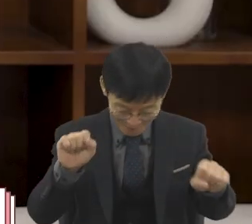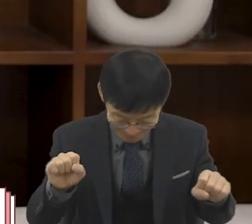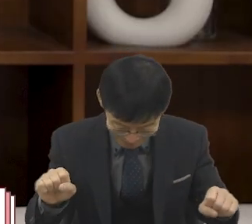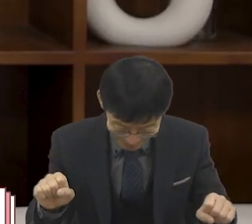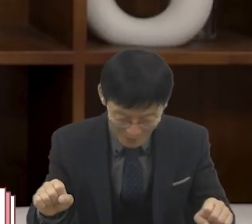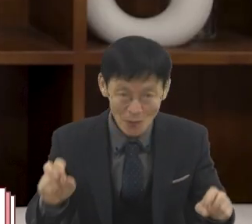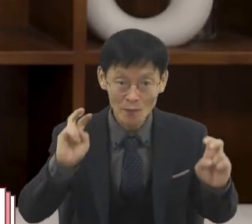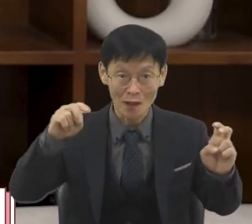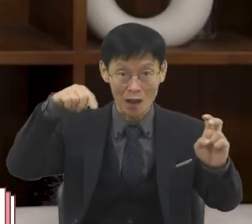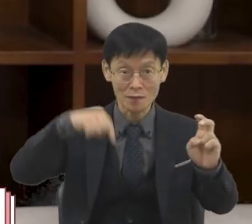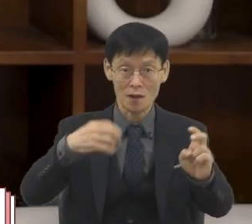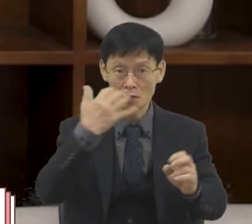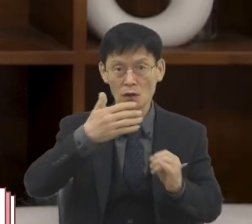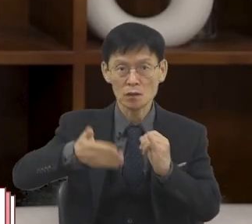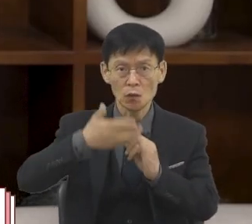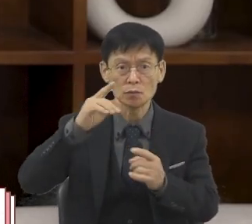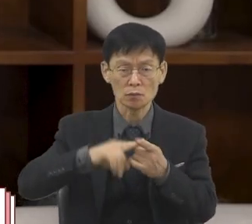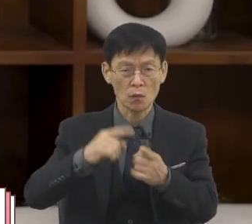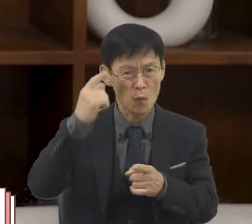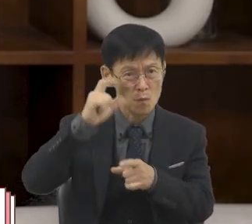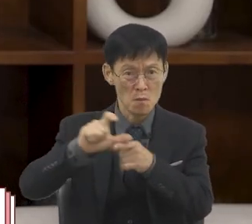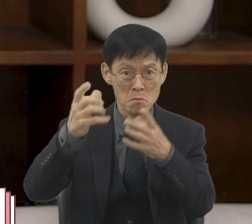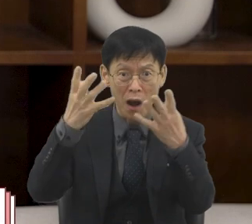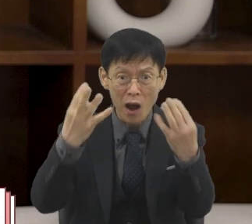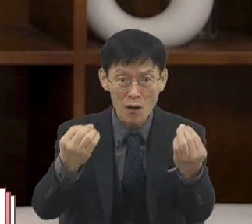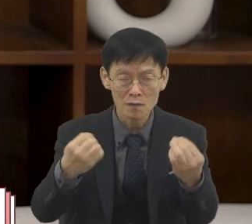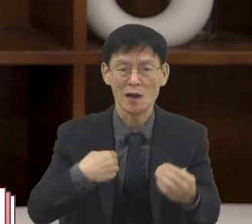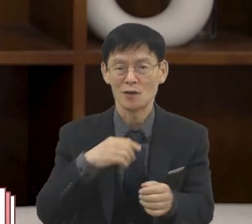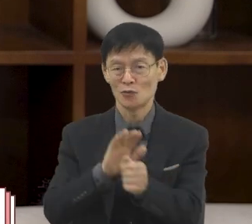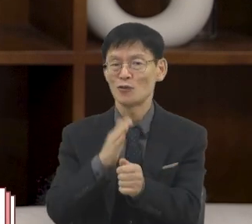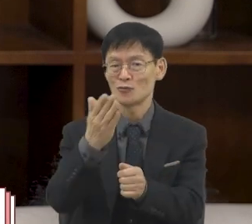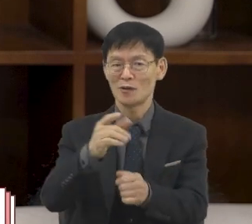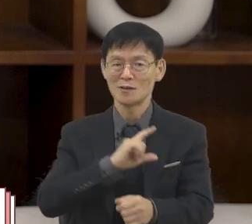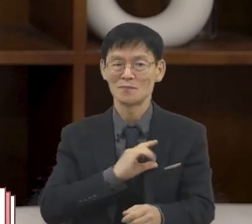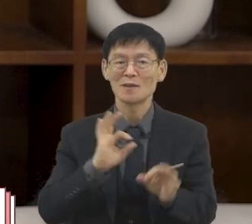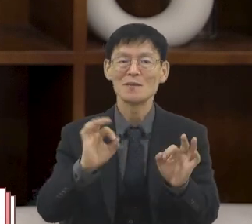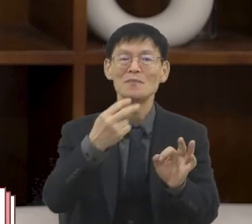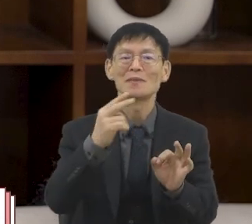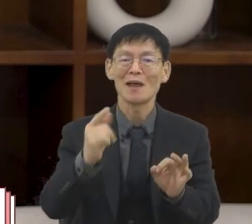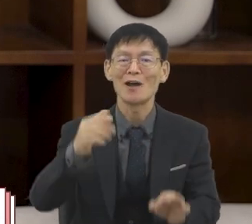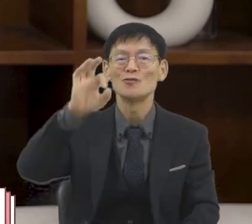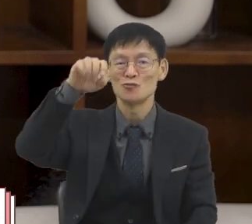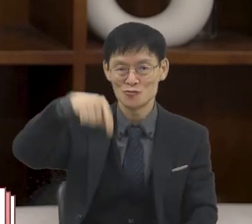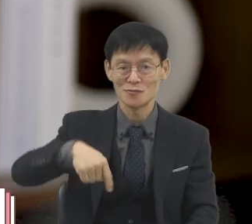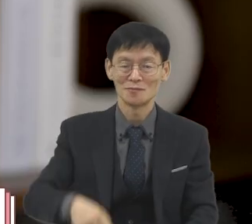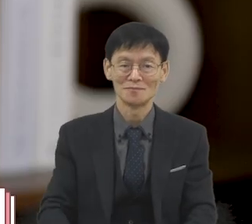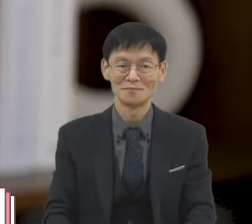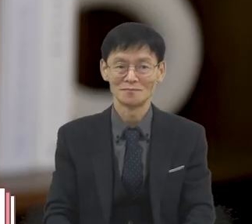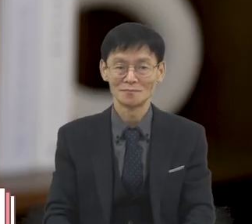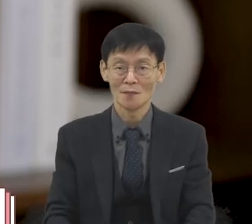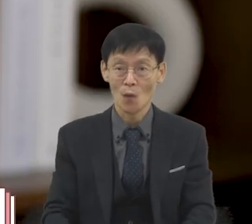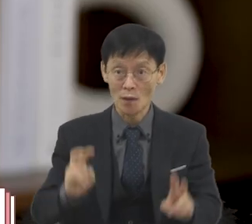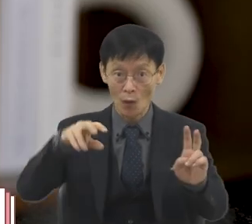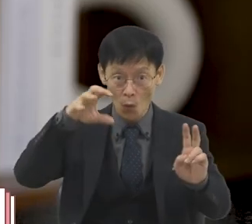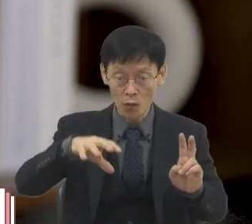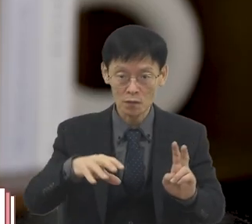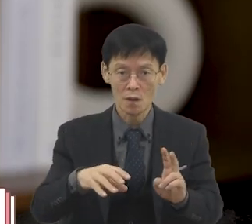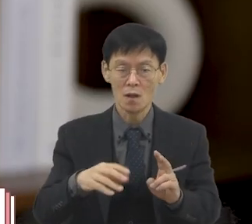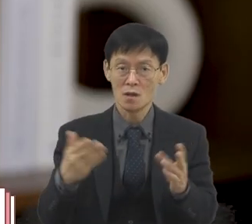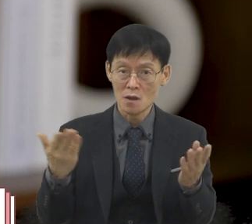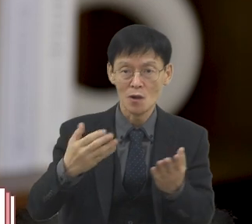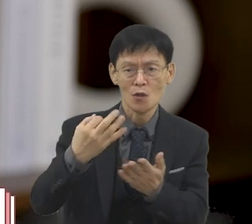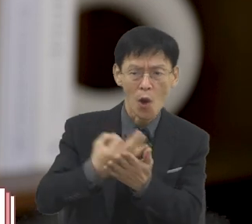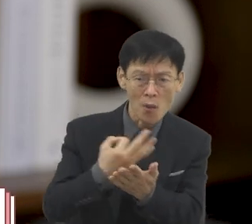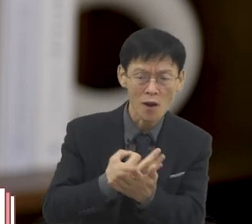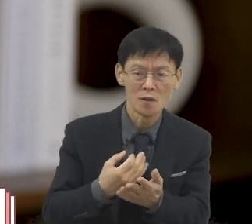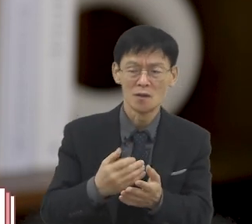안녕하세요. 직장 내 성희롱에 대한 여러분들의 고민을 덜어줄 도우미 김단우 아나운서입니다. 직장에서 일하면 돈도 벌